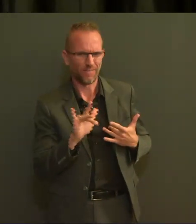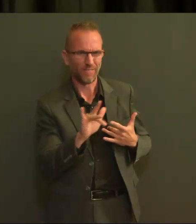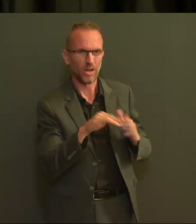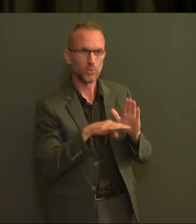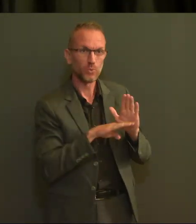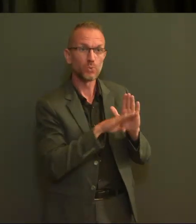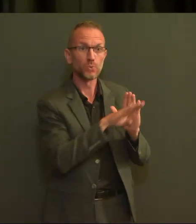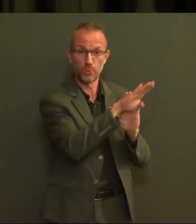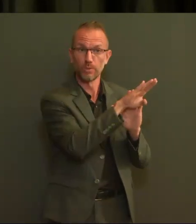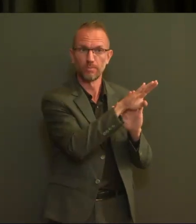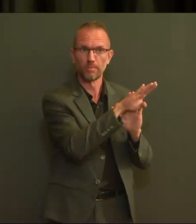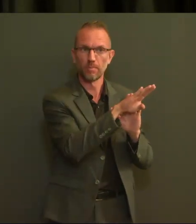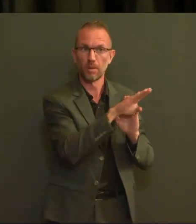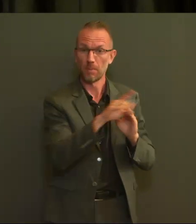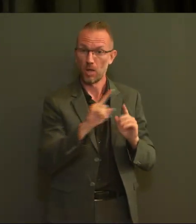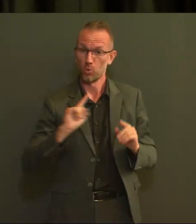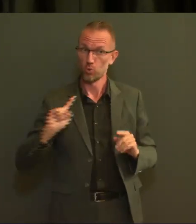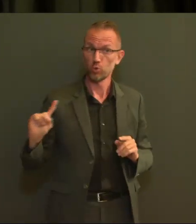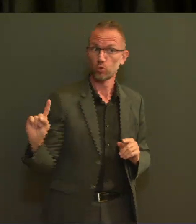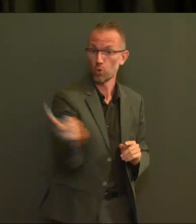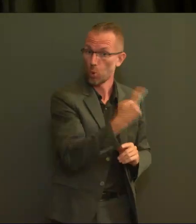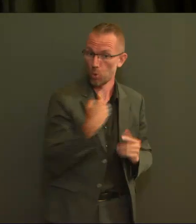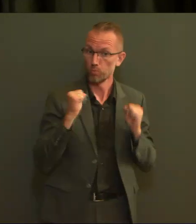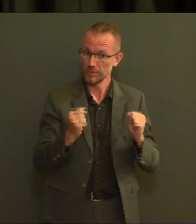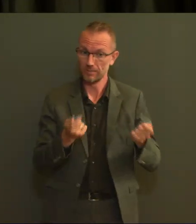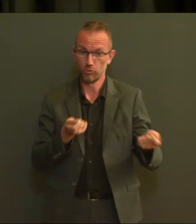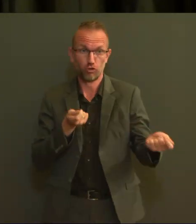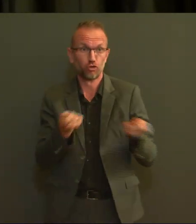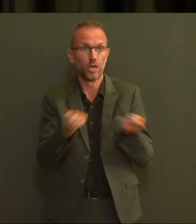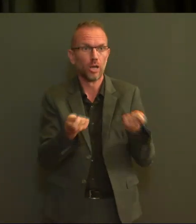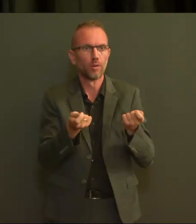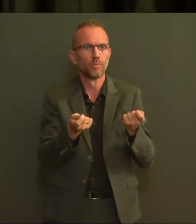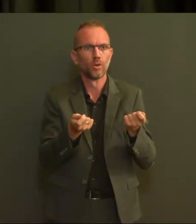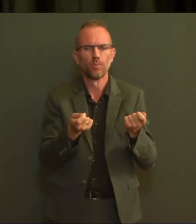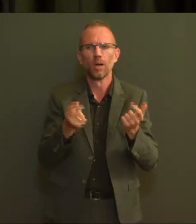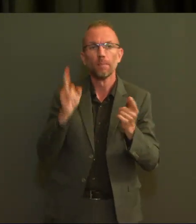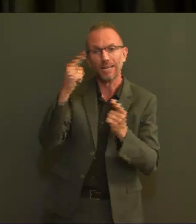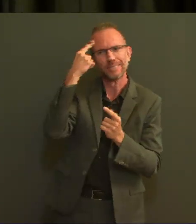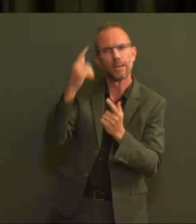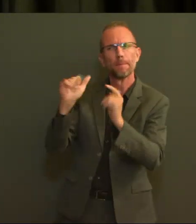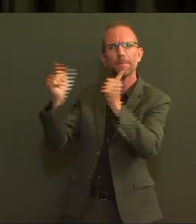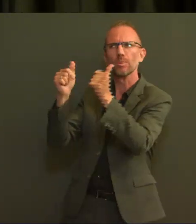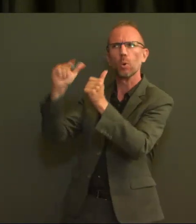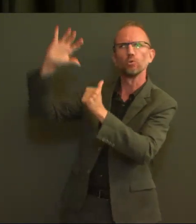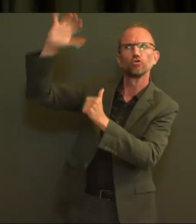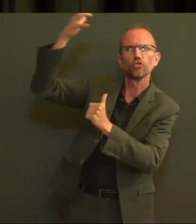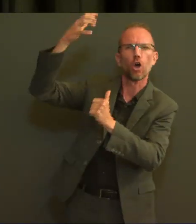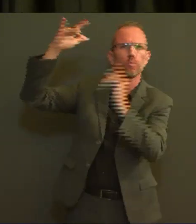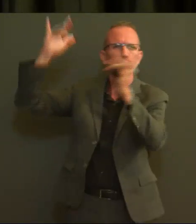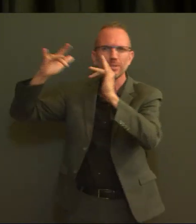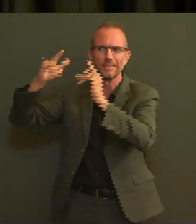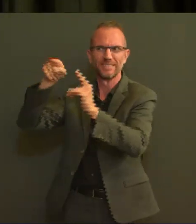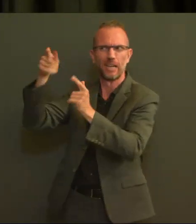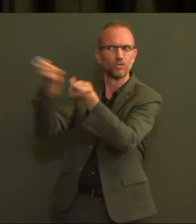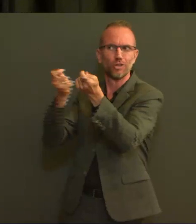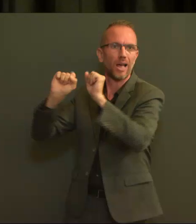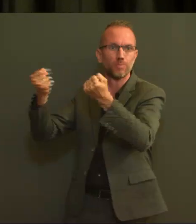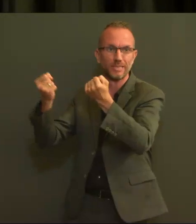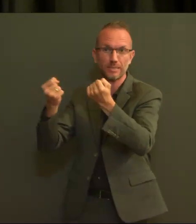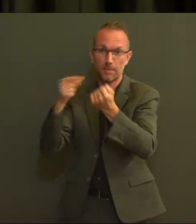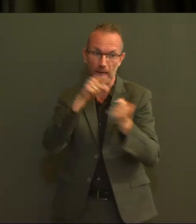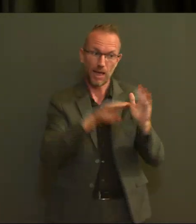attendre patiemment ce qui se présentera à nous. Nous avons chacun une influence sur le cours de cette courbe. Ensemble, nous